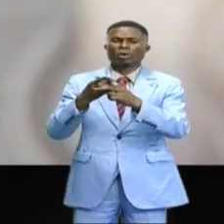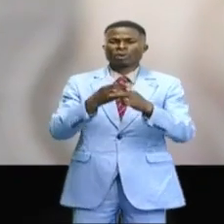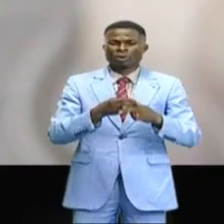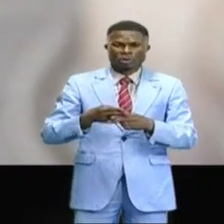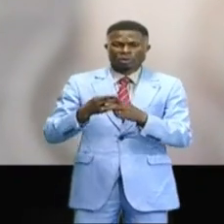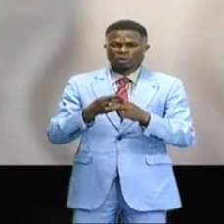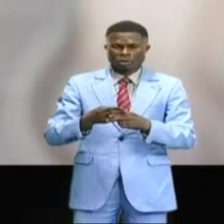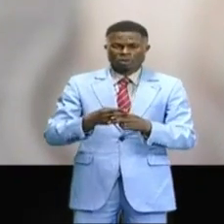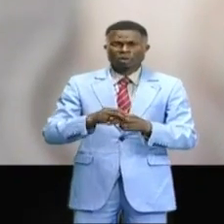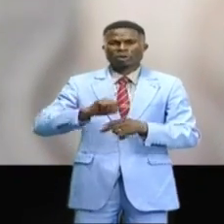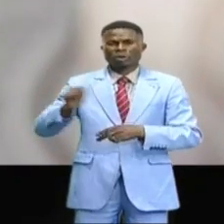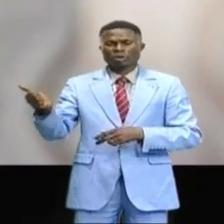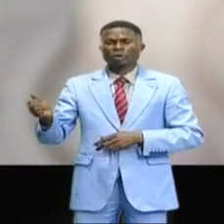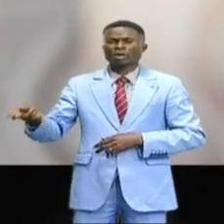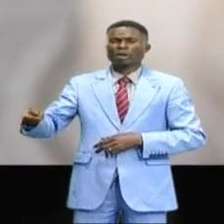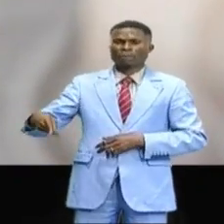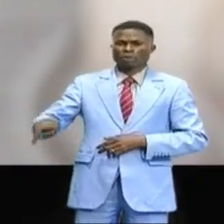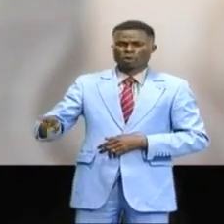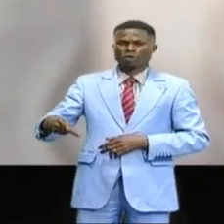dans certaines provinces.